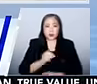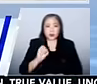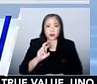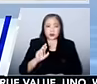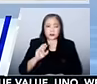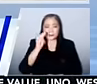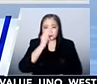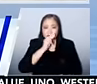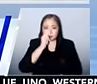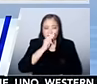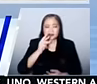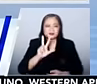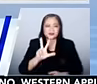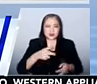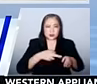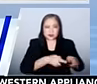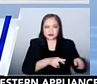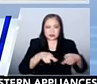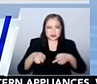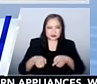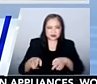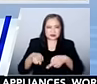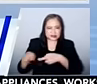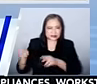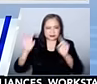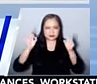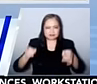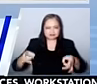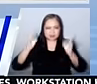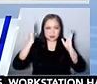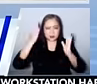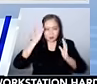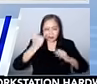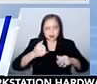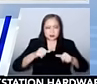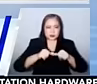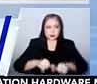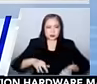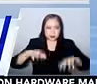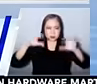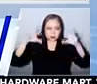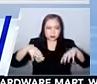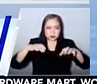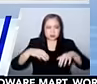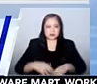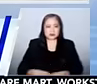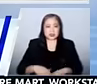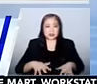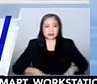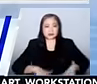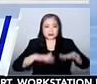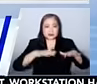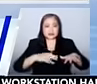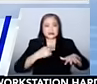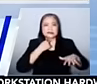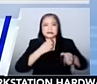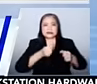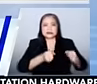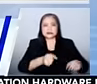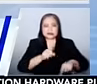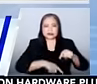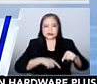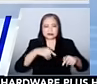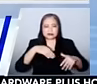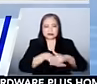ilog na ang nasa critical level na dahil din sa walang humpay na pag-ulan binaha rin kaya hindi madaanan ang isang kalsada sa city abaton sa Barangay